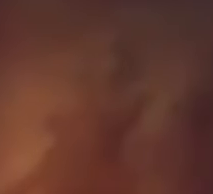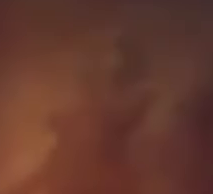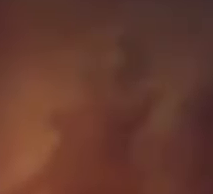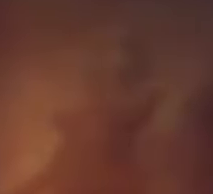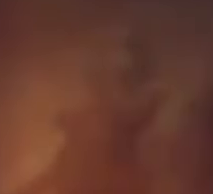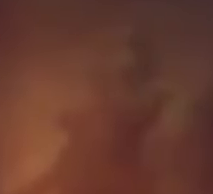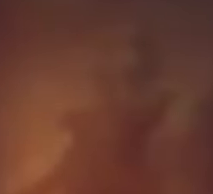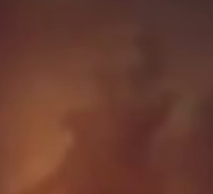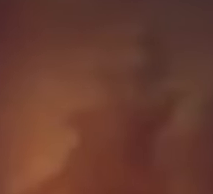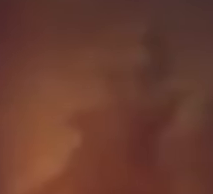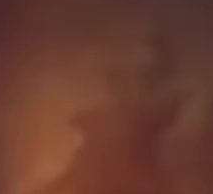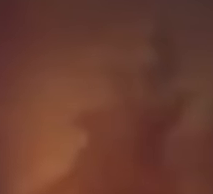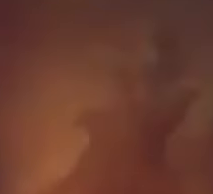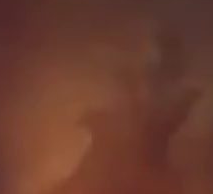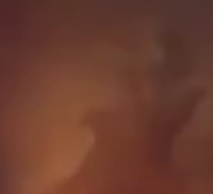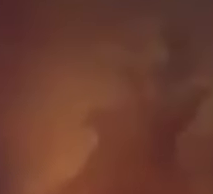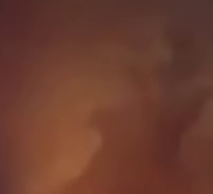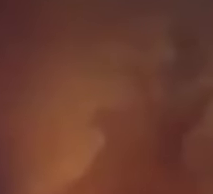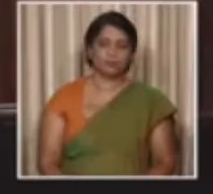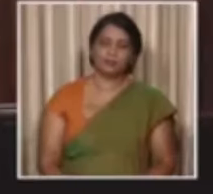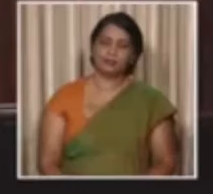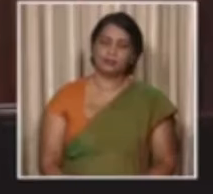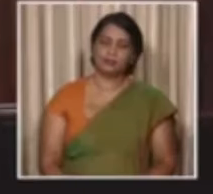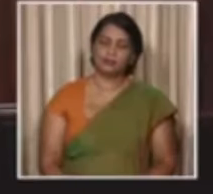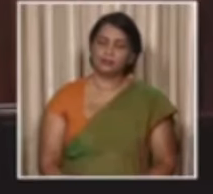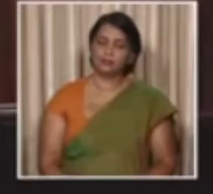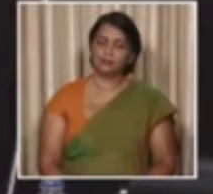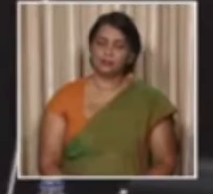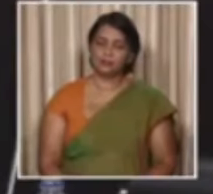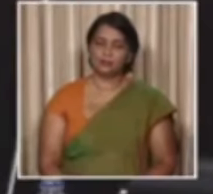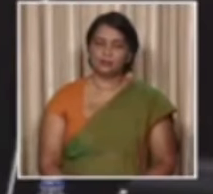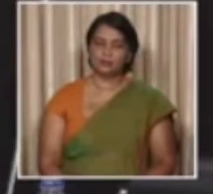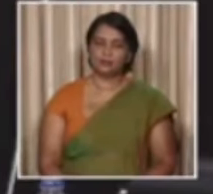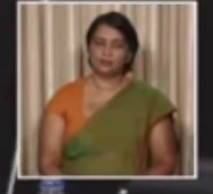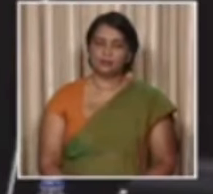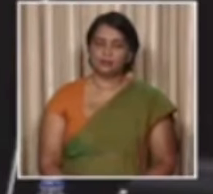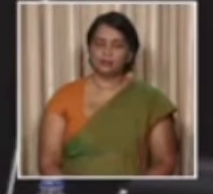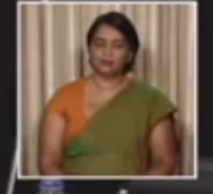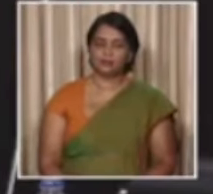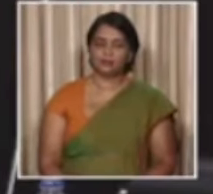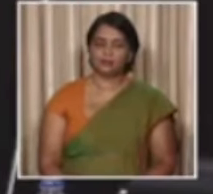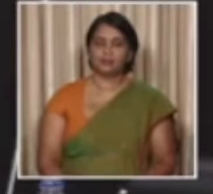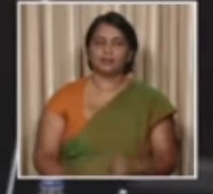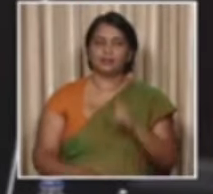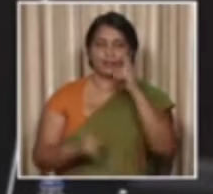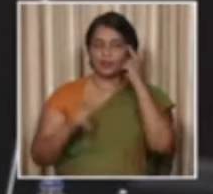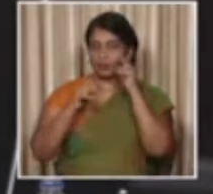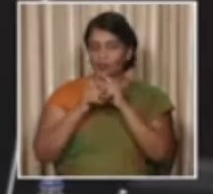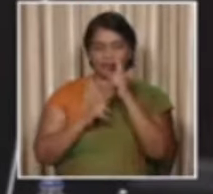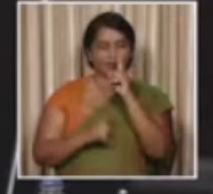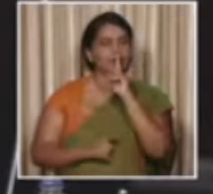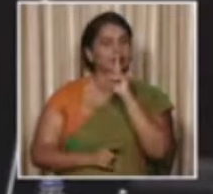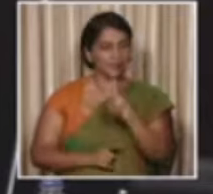memories through the power of music. මයි කතා පටන් ගන්න කලින් මම එක කාරණයක් විතරක් මතක්